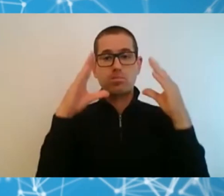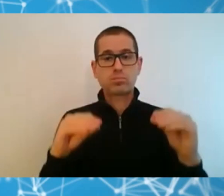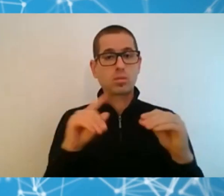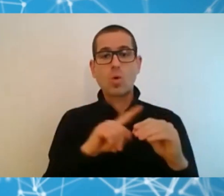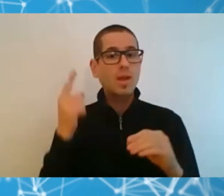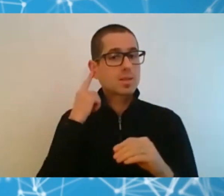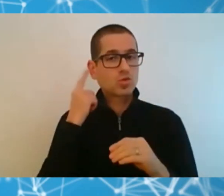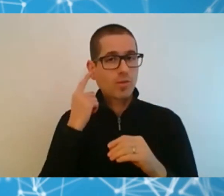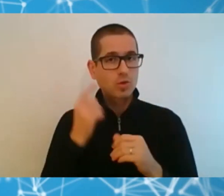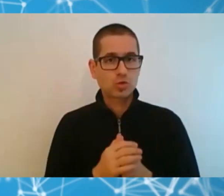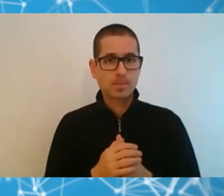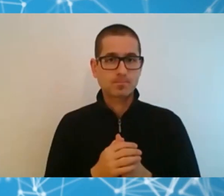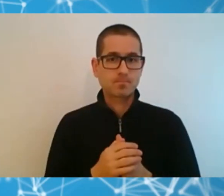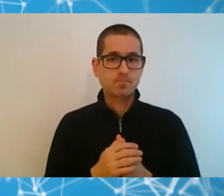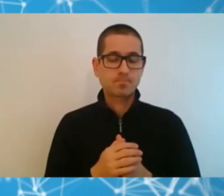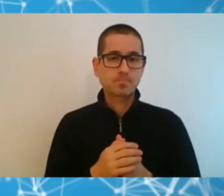Tako da